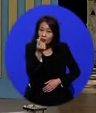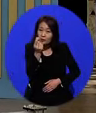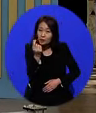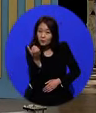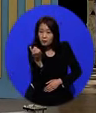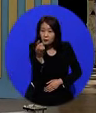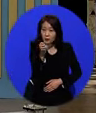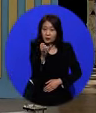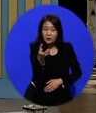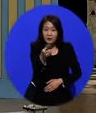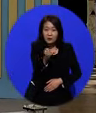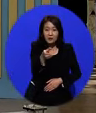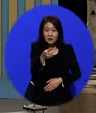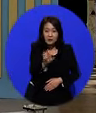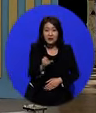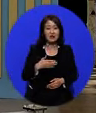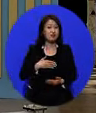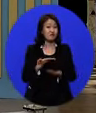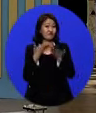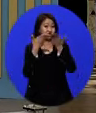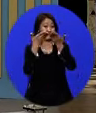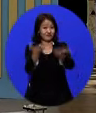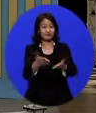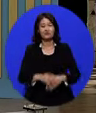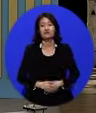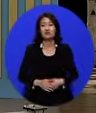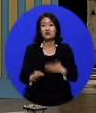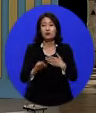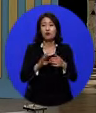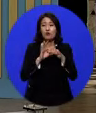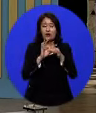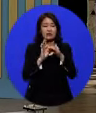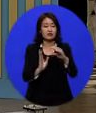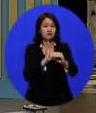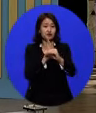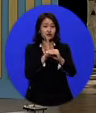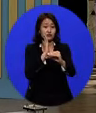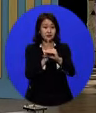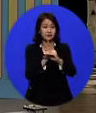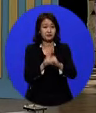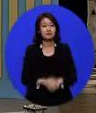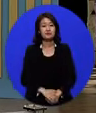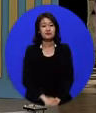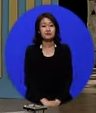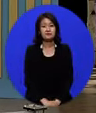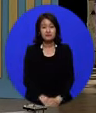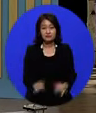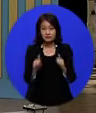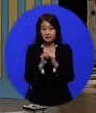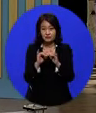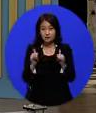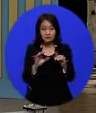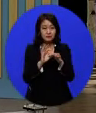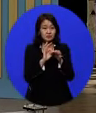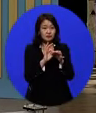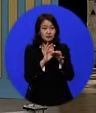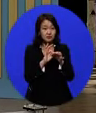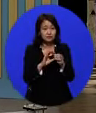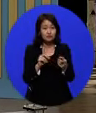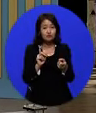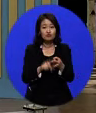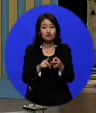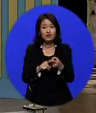끼워넣는 거예요. 네. 그 다음에 관계 중심형은요. 사람과 관계에